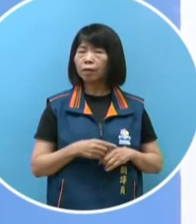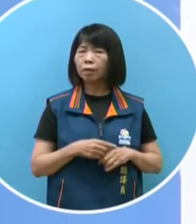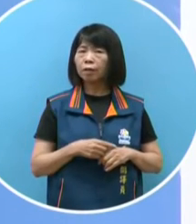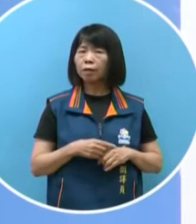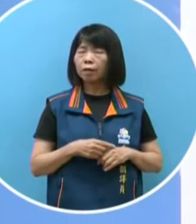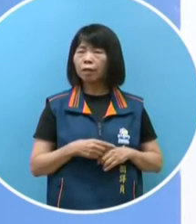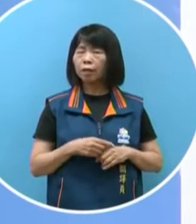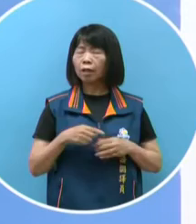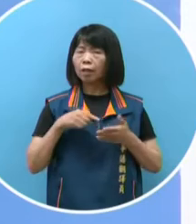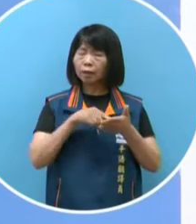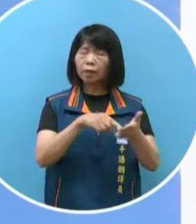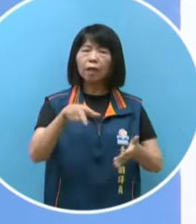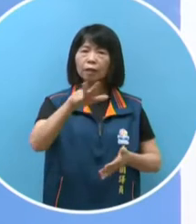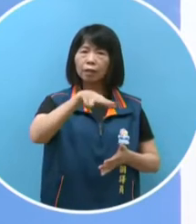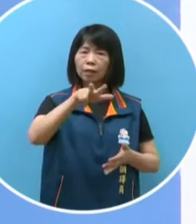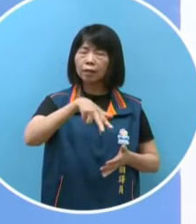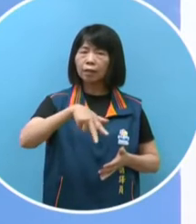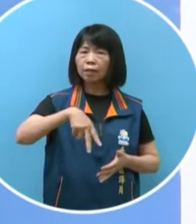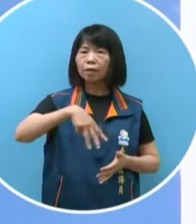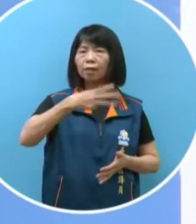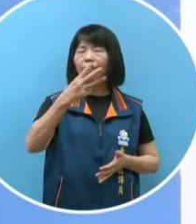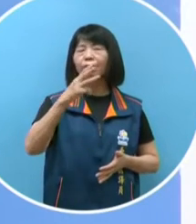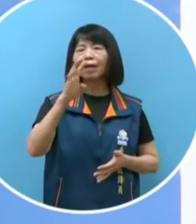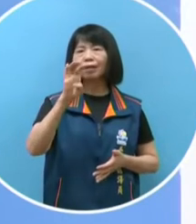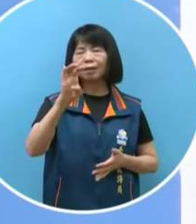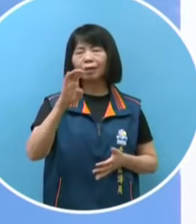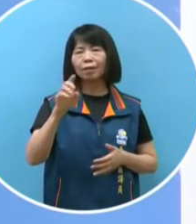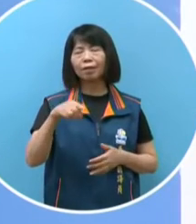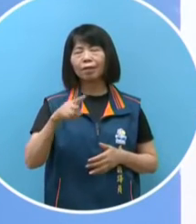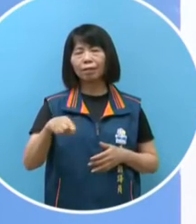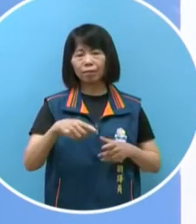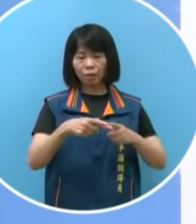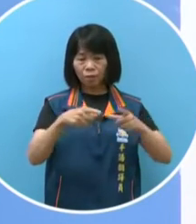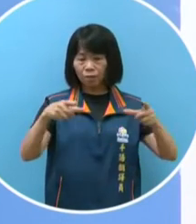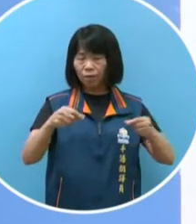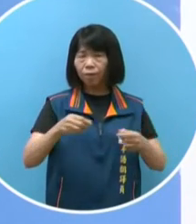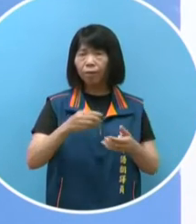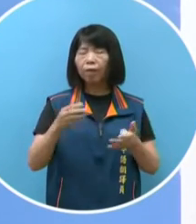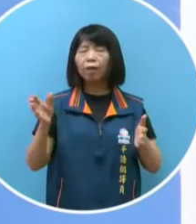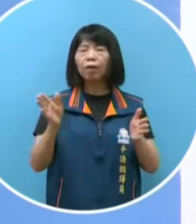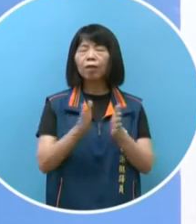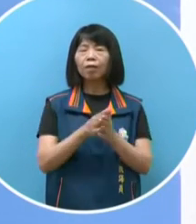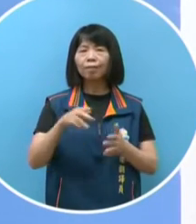是7346人，已发出张数呢是